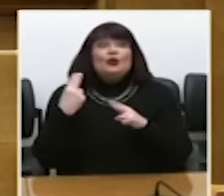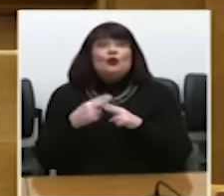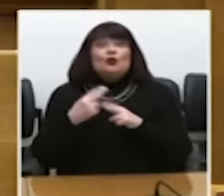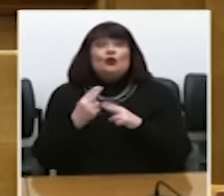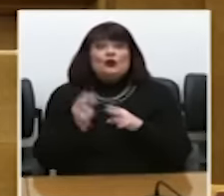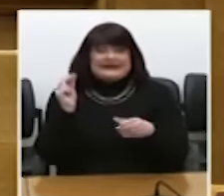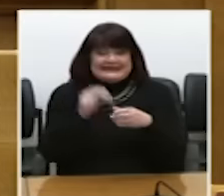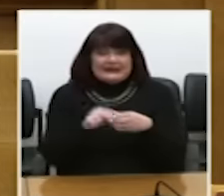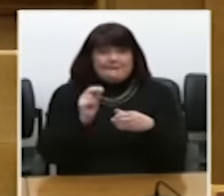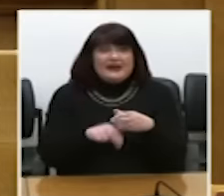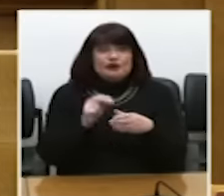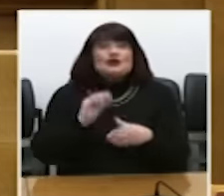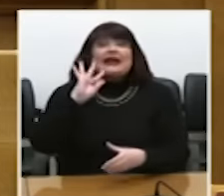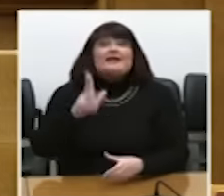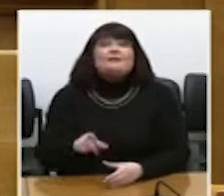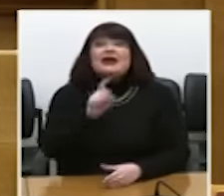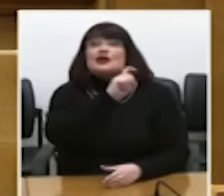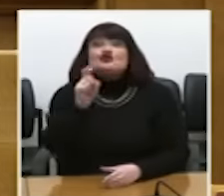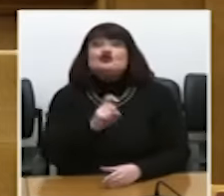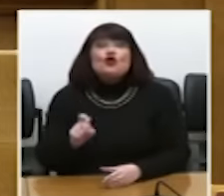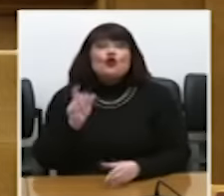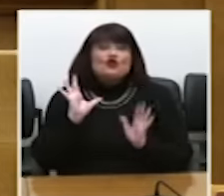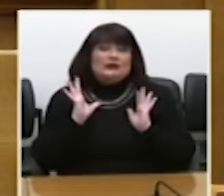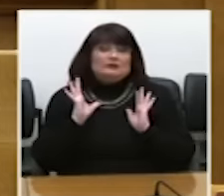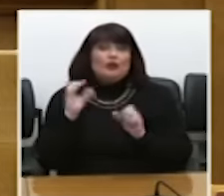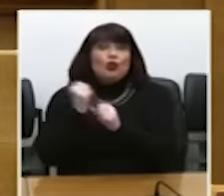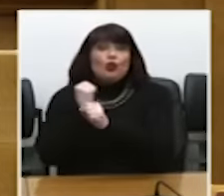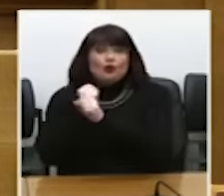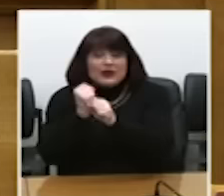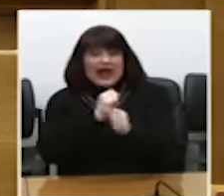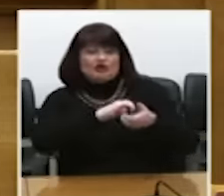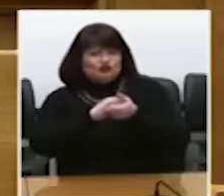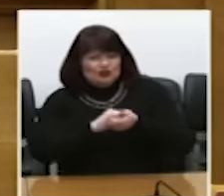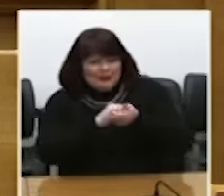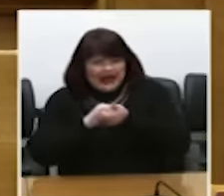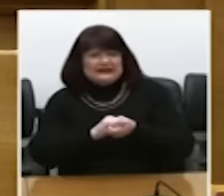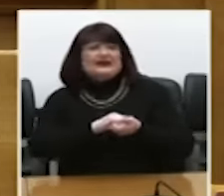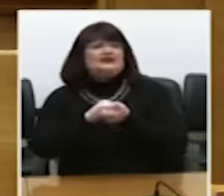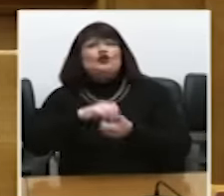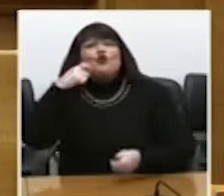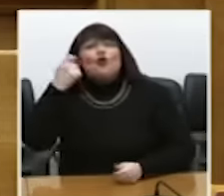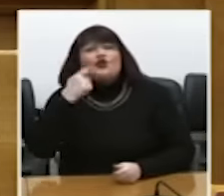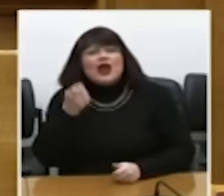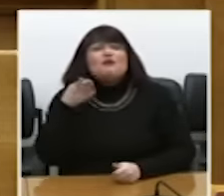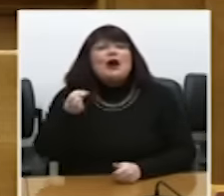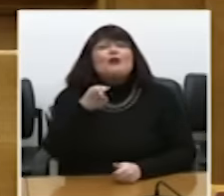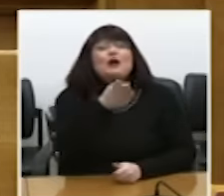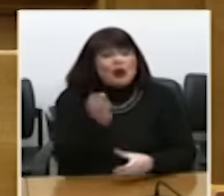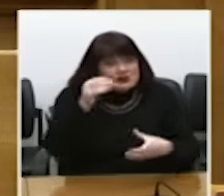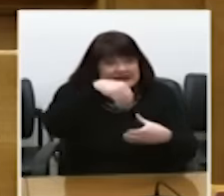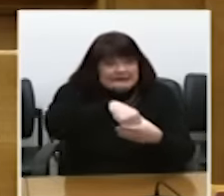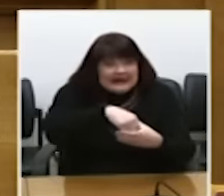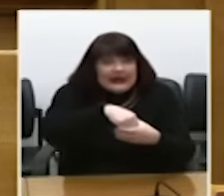στην καθημερινότητα, στο χώρο δουλειάς, στο σωματείο, στο σύλλογο γονέων και πάει λέγοντας.